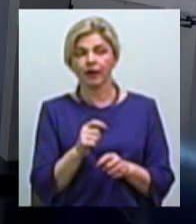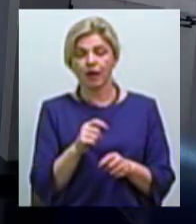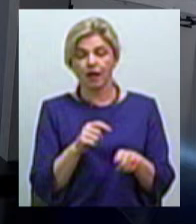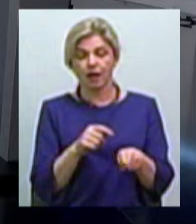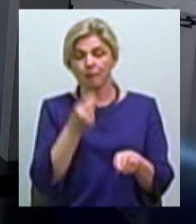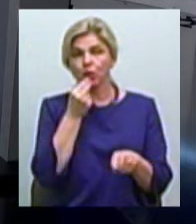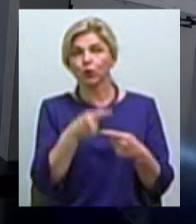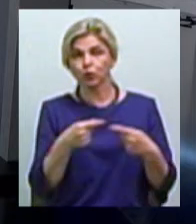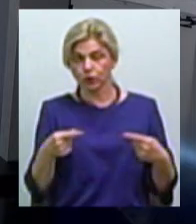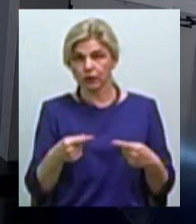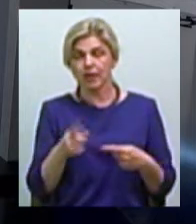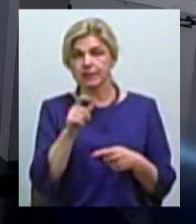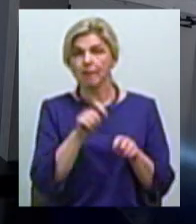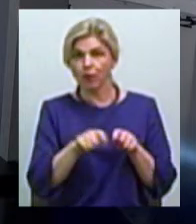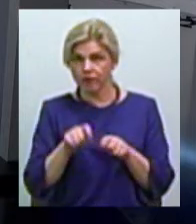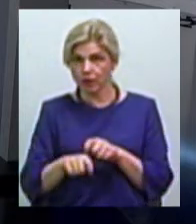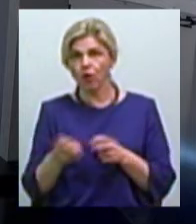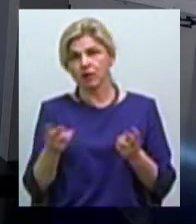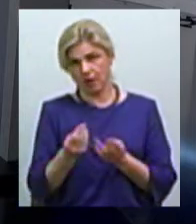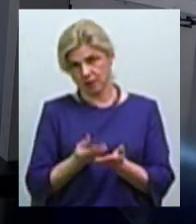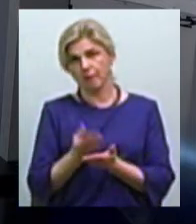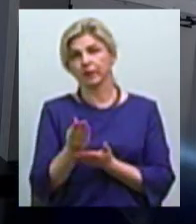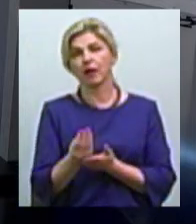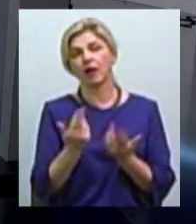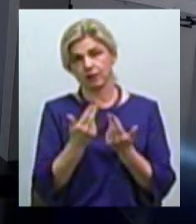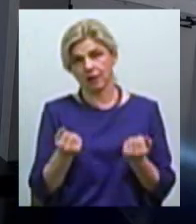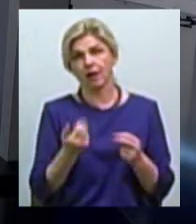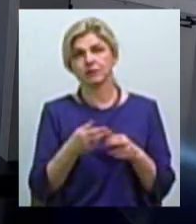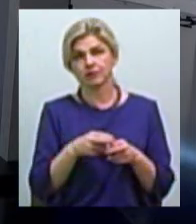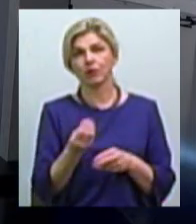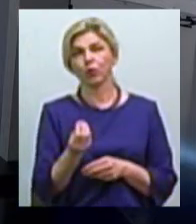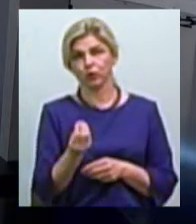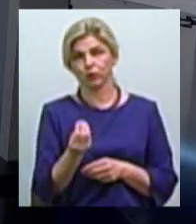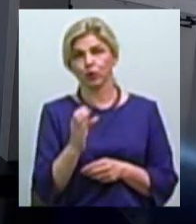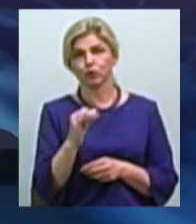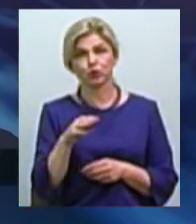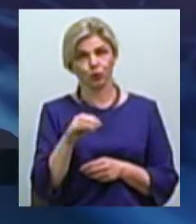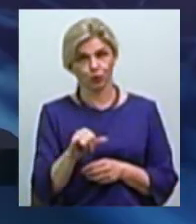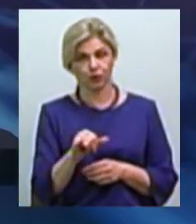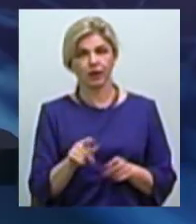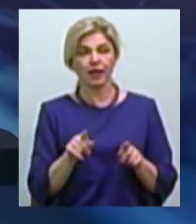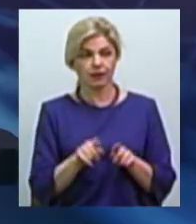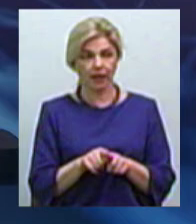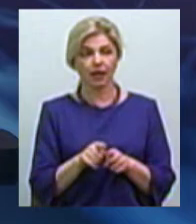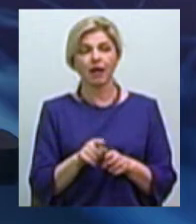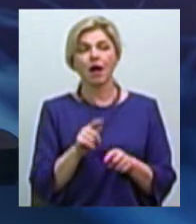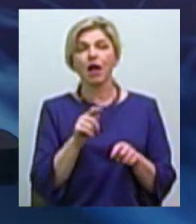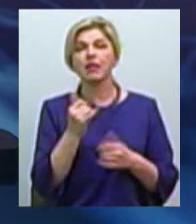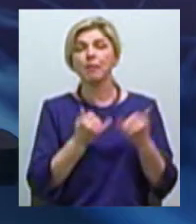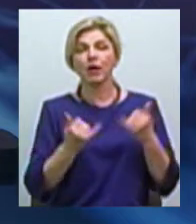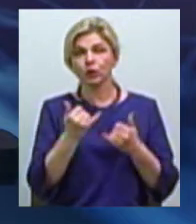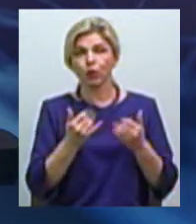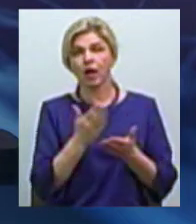експертизу, потрібно сплачувати за це, так? Так, це коштує якусь суму. Такі ветеринарні